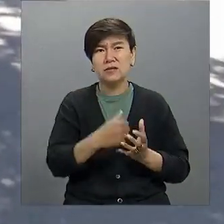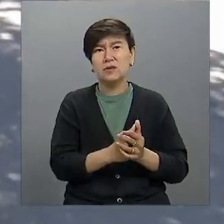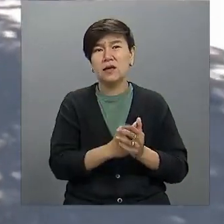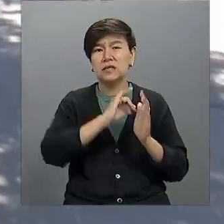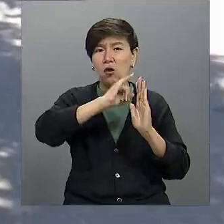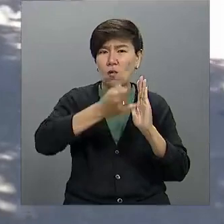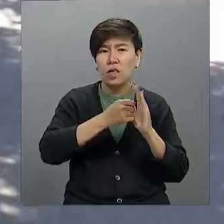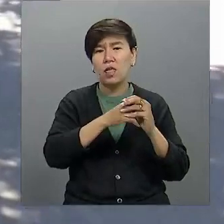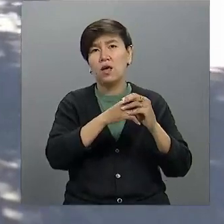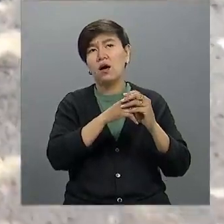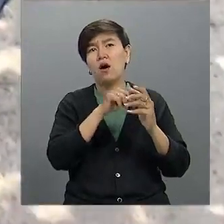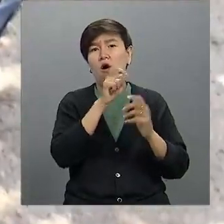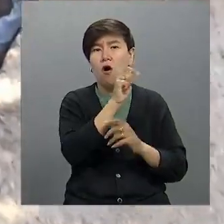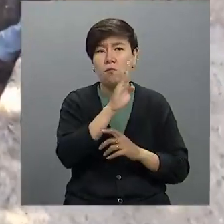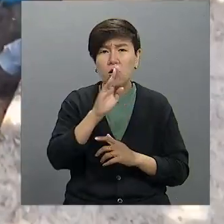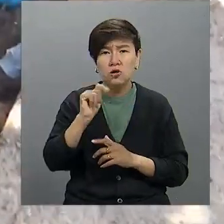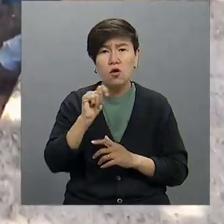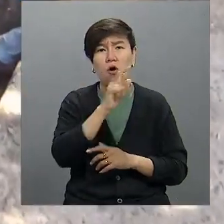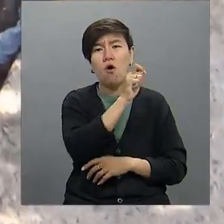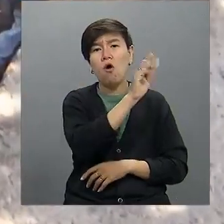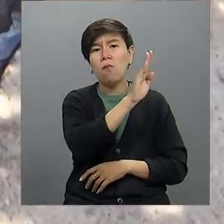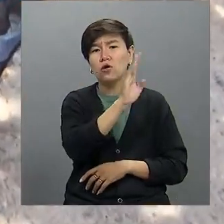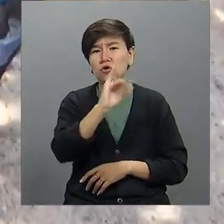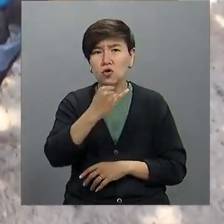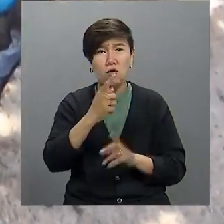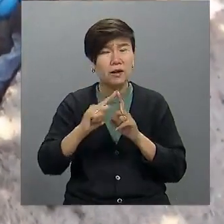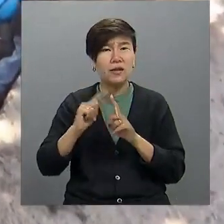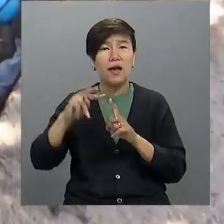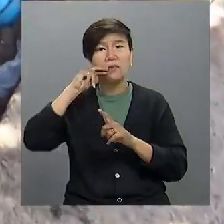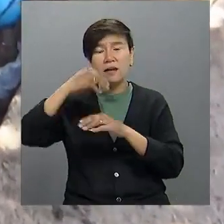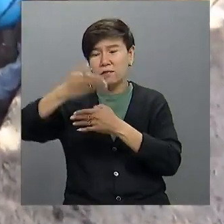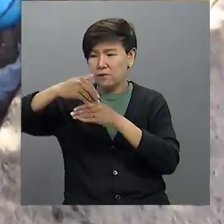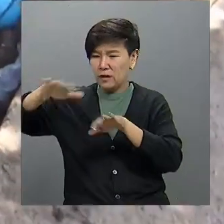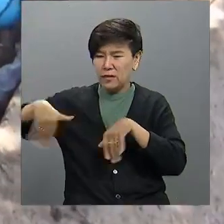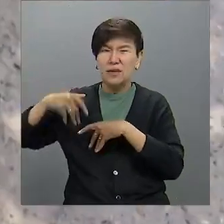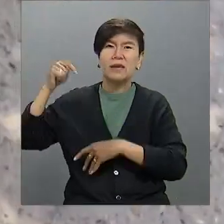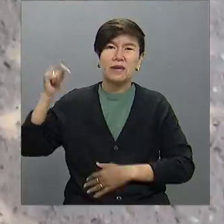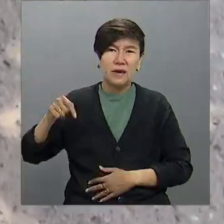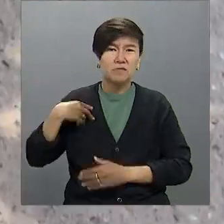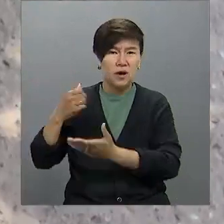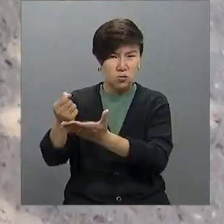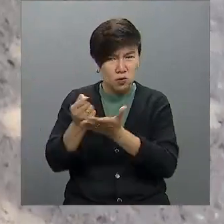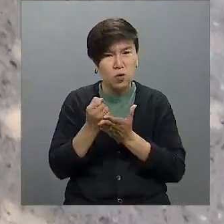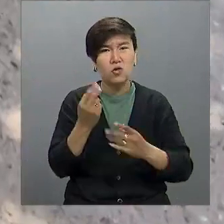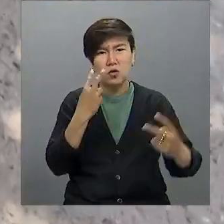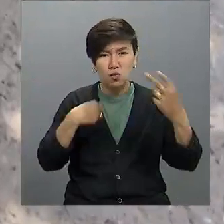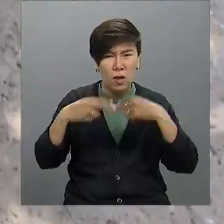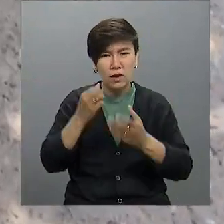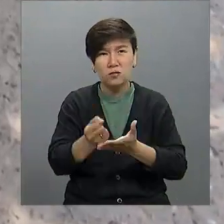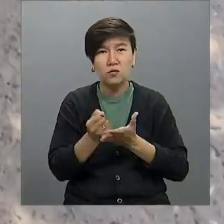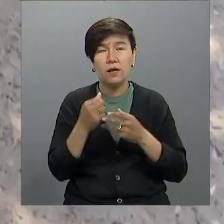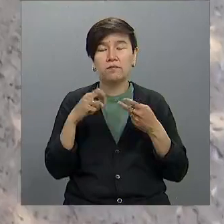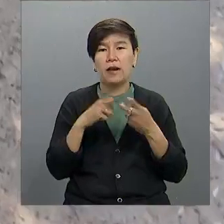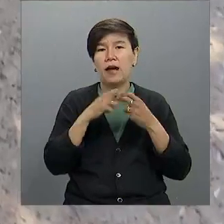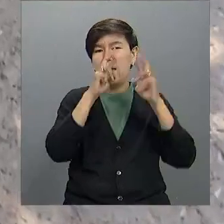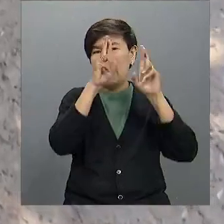ของหน่วยงานหรือว่าเจ้าของอ่างน้ำเขาพลูตำบลบางสักเนี่ยมาดูแลจัดการปัญหาทั้งระบบหน่อยนะคะเพราะว่าถ้